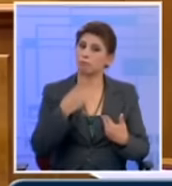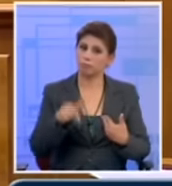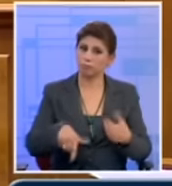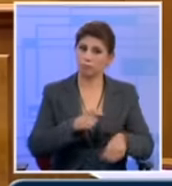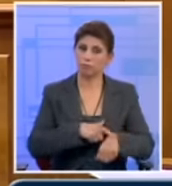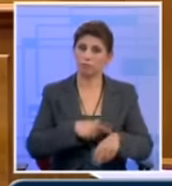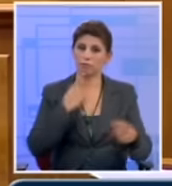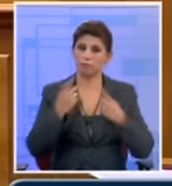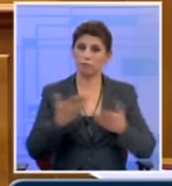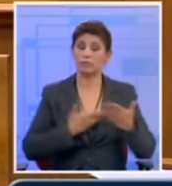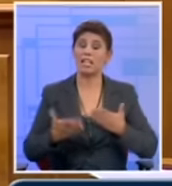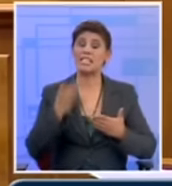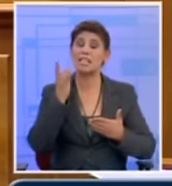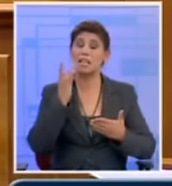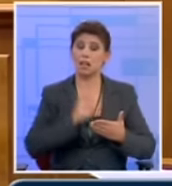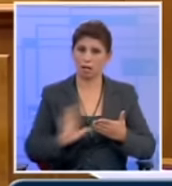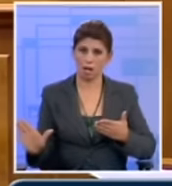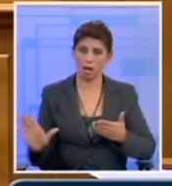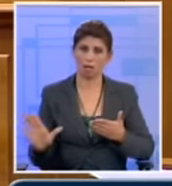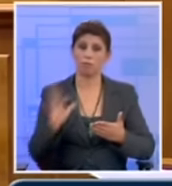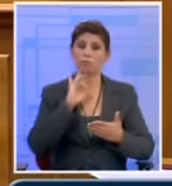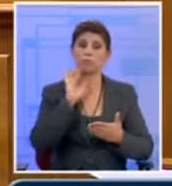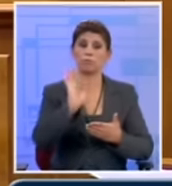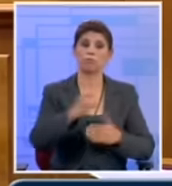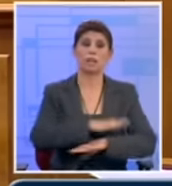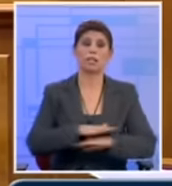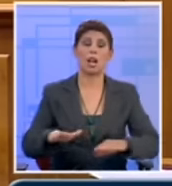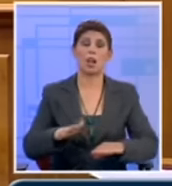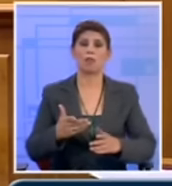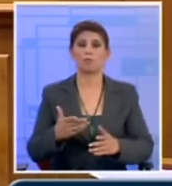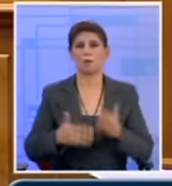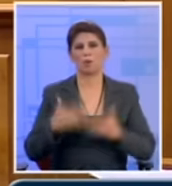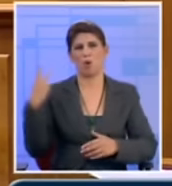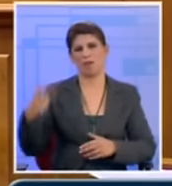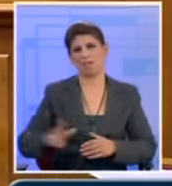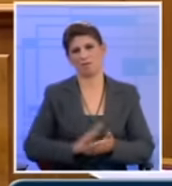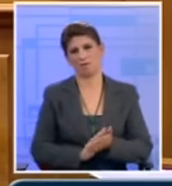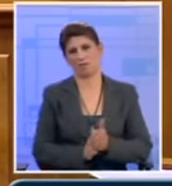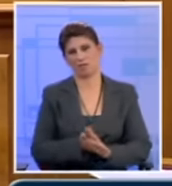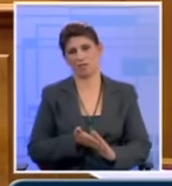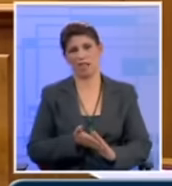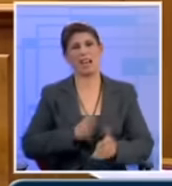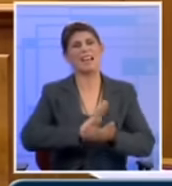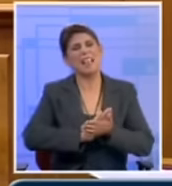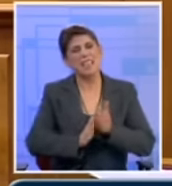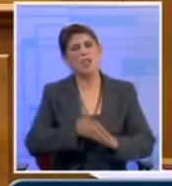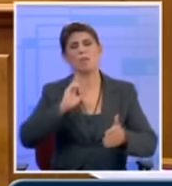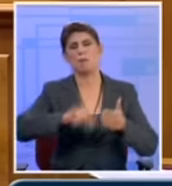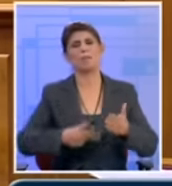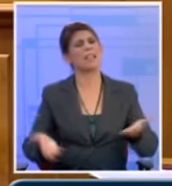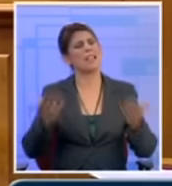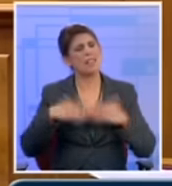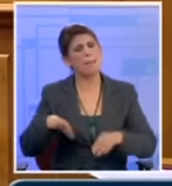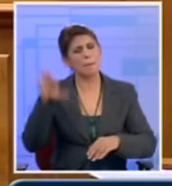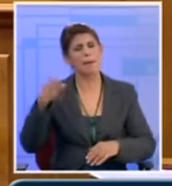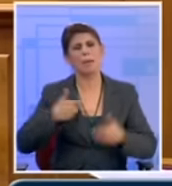την ώρα διαπραγματευόμαστε σκληρά προκειμένου να τελειώνουμε με τους λογαριασμούς σας, προκειμένου να τελειώνουμε με τα μνημόνια. Και δεν υπάρχει